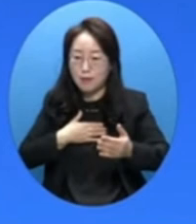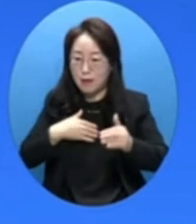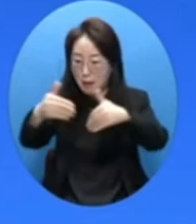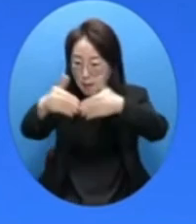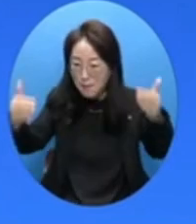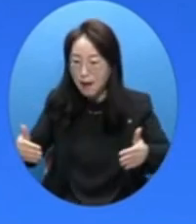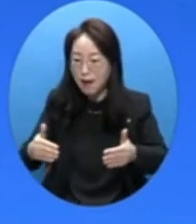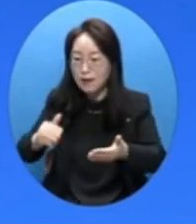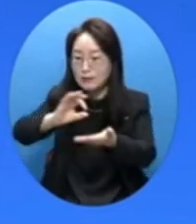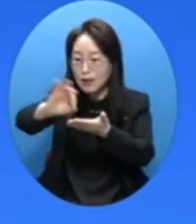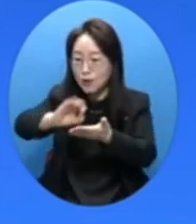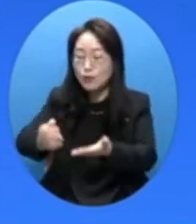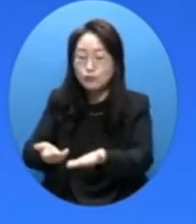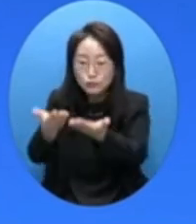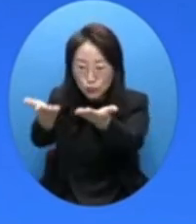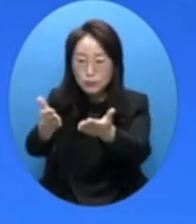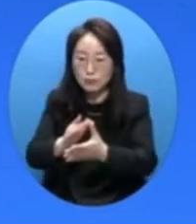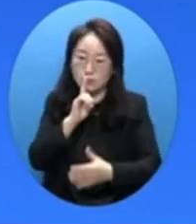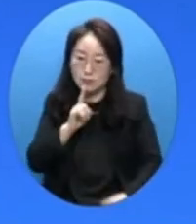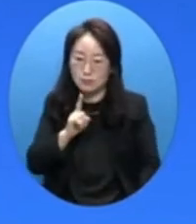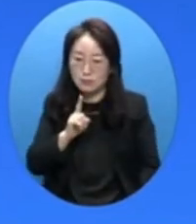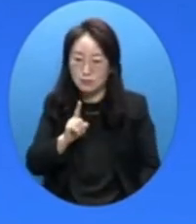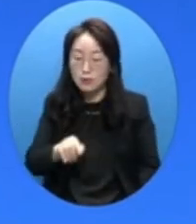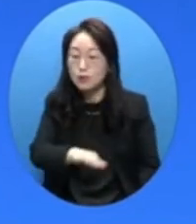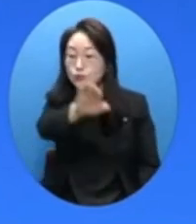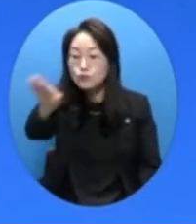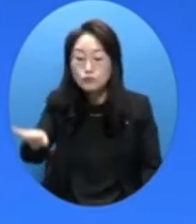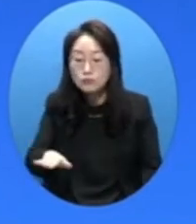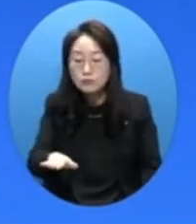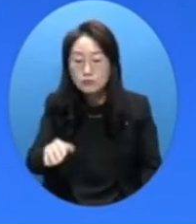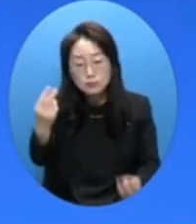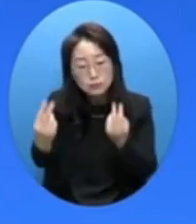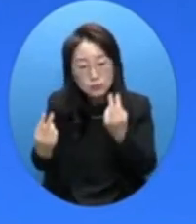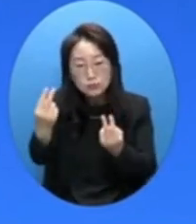쓰세요 우리가 원래 수보다